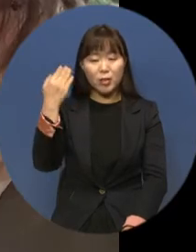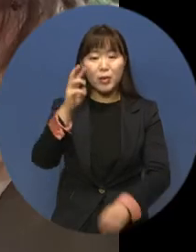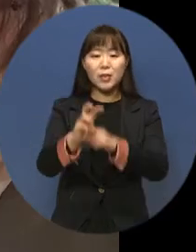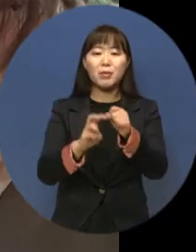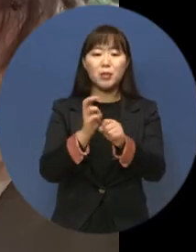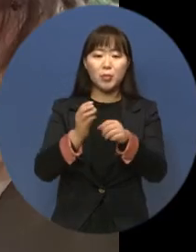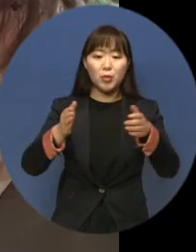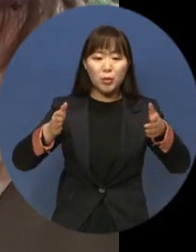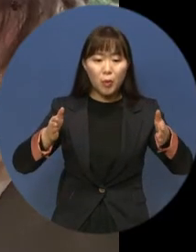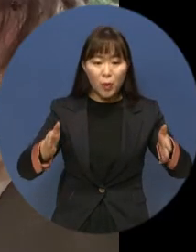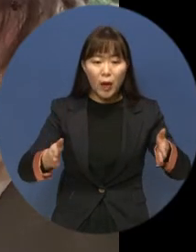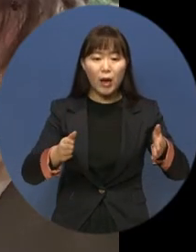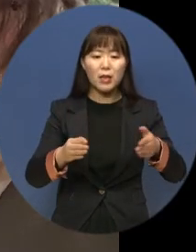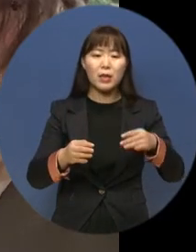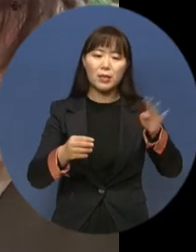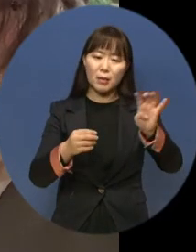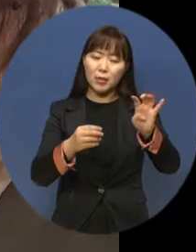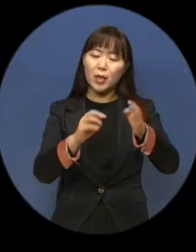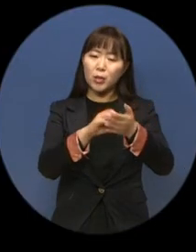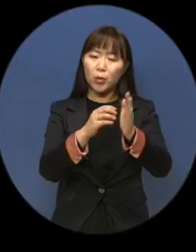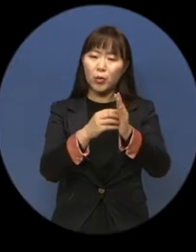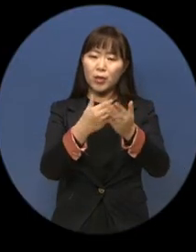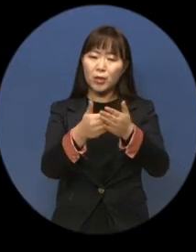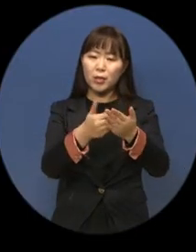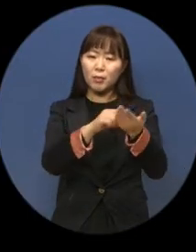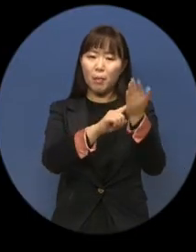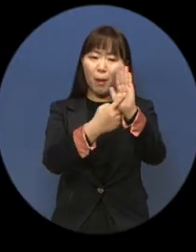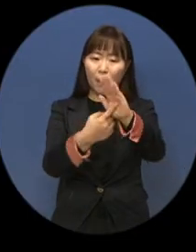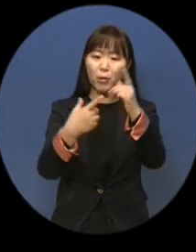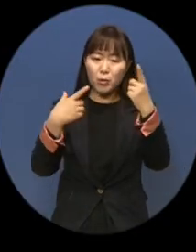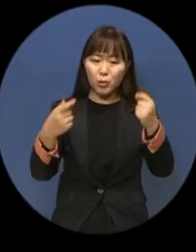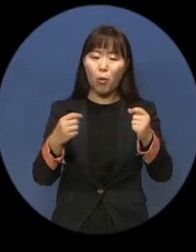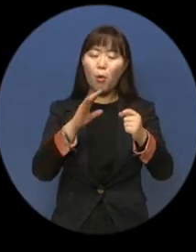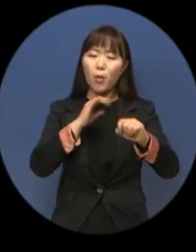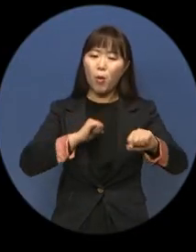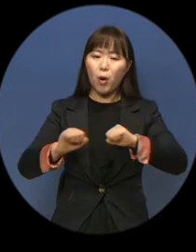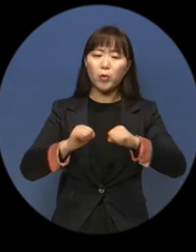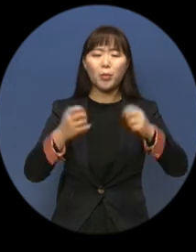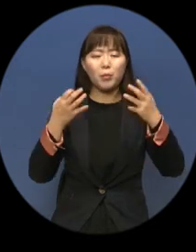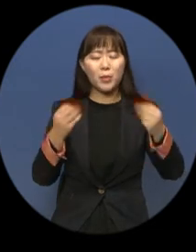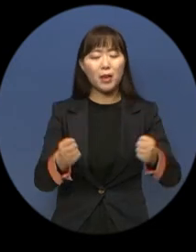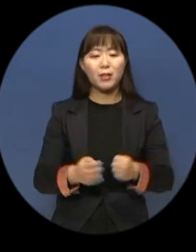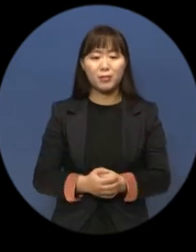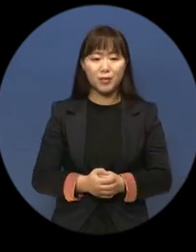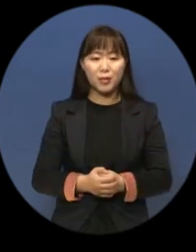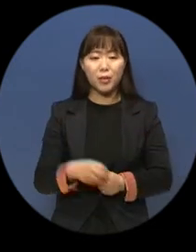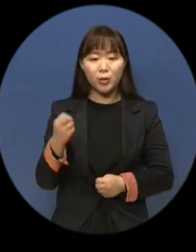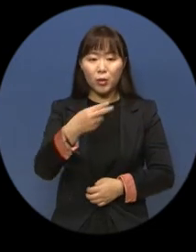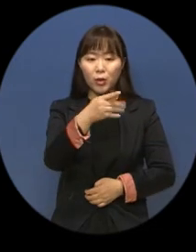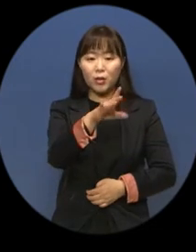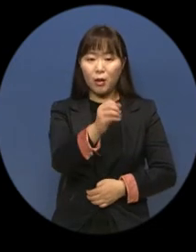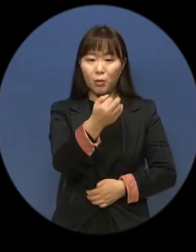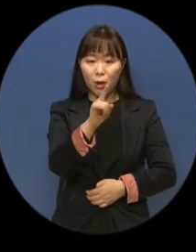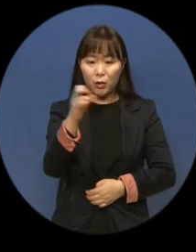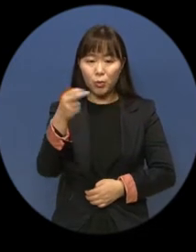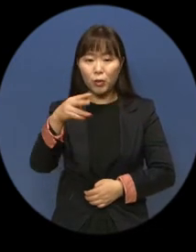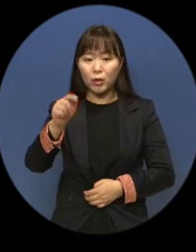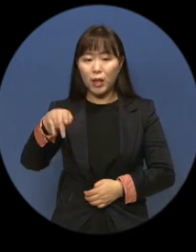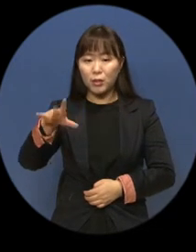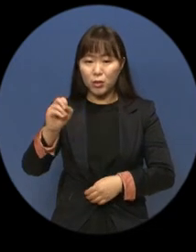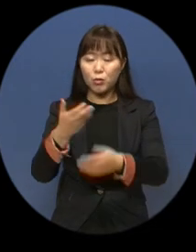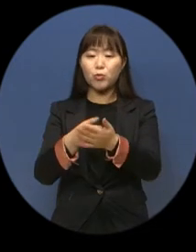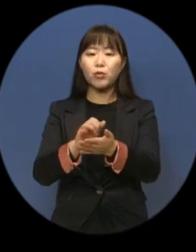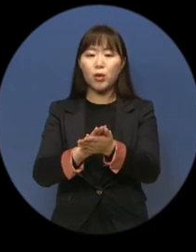30여 년간 40여 회의 전시회를 개최하는 등 왕성한 작품 활동과 함께 탱화와 단청